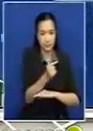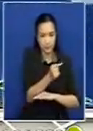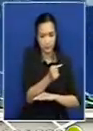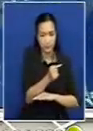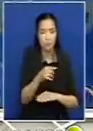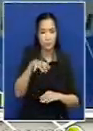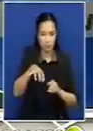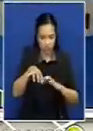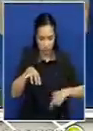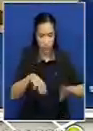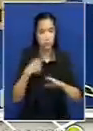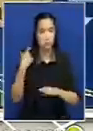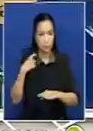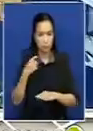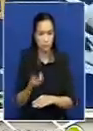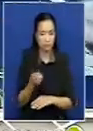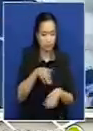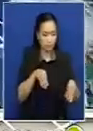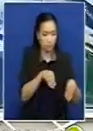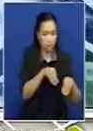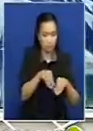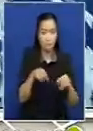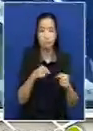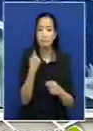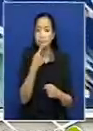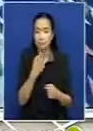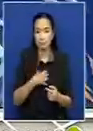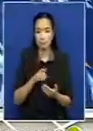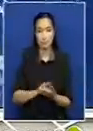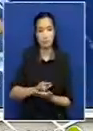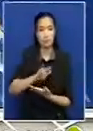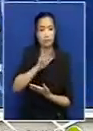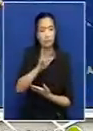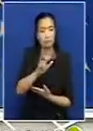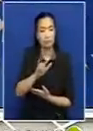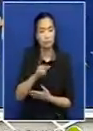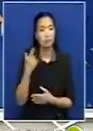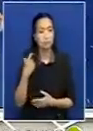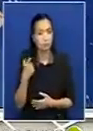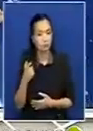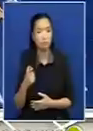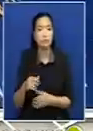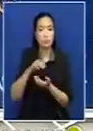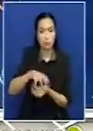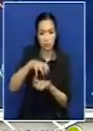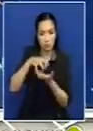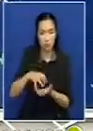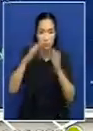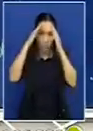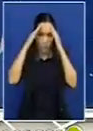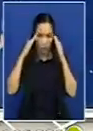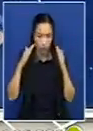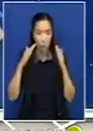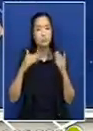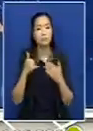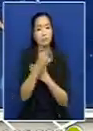ของเกาะฮ่องกงและพื้นที่บริเวณใกล้เคียงด้วยนะครับสำหรับคนที่จะเดินทางไปพื้นที่ไม่ว่าจะเป็นฮ่องกงมาเก๊าเวียดนามรวมถึงบริเวณ